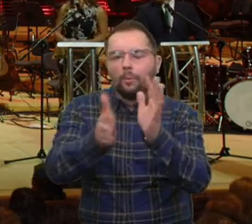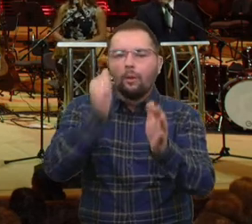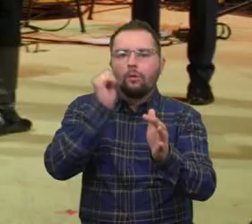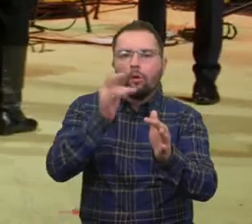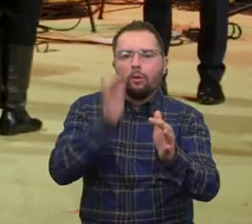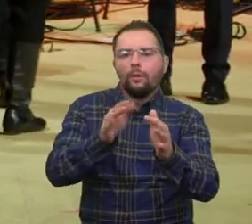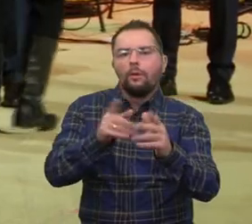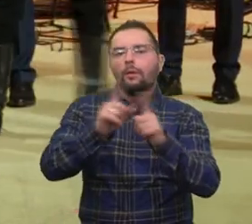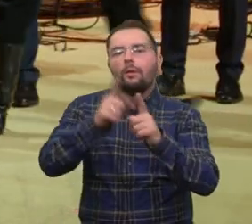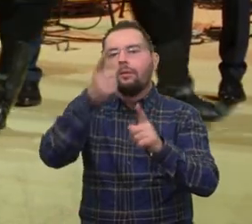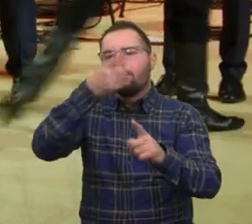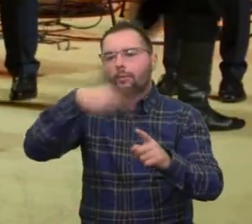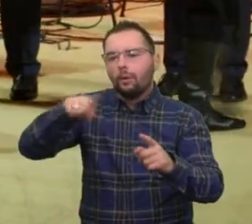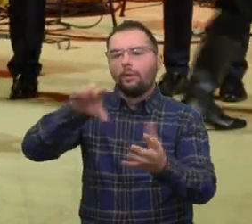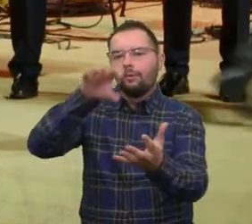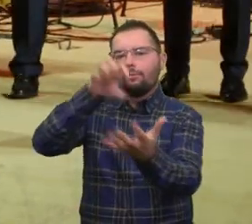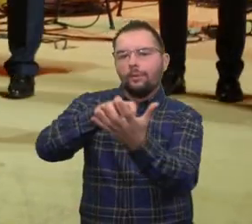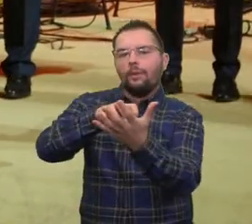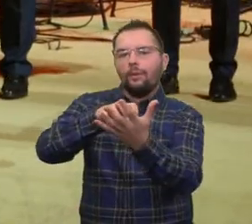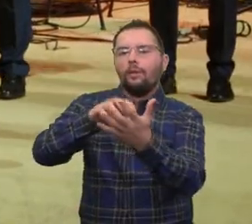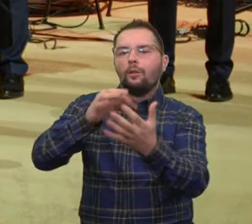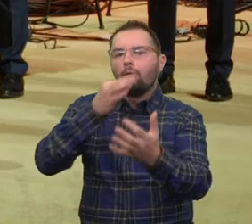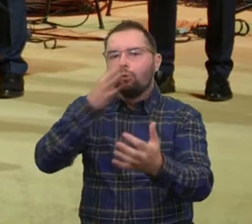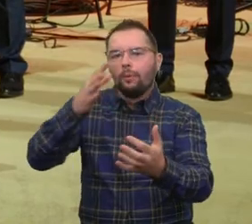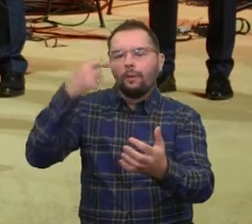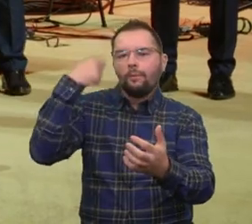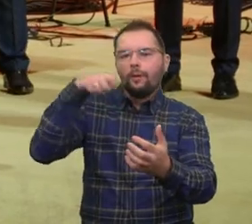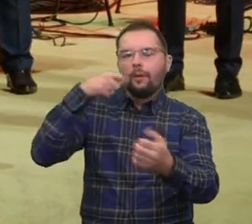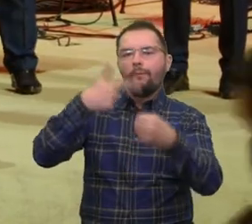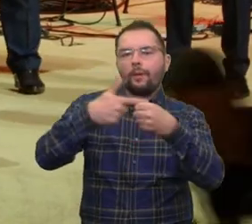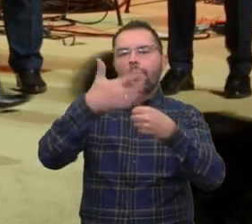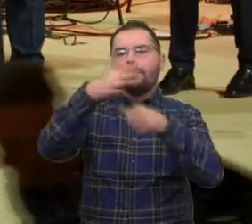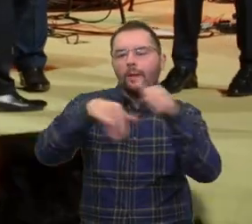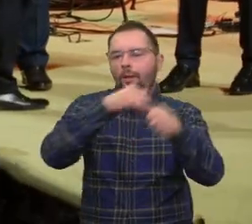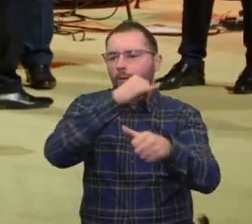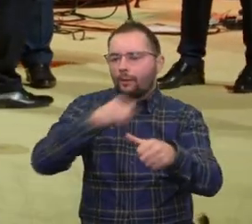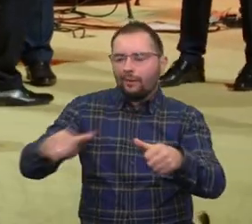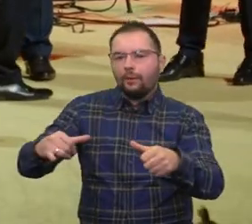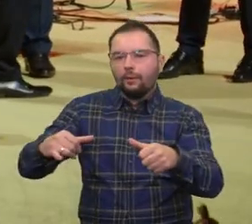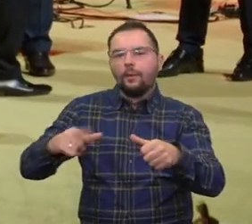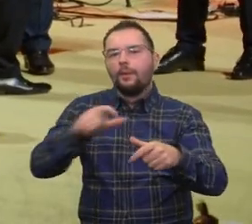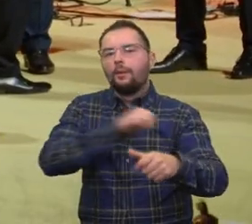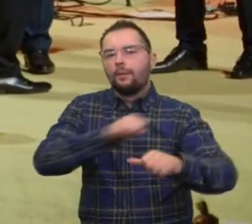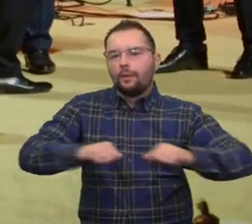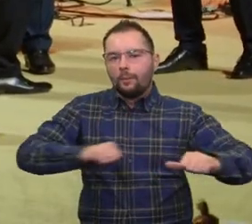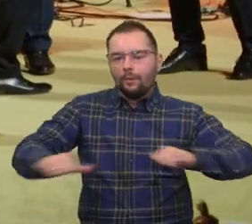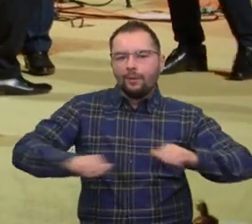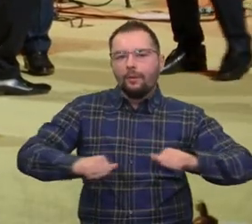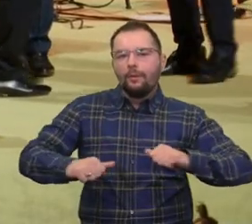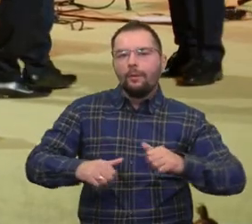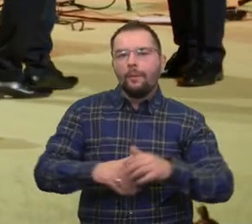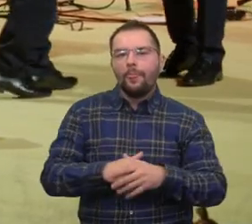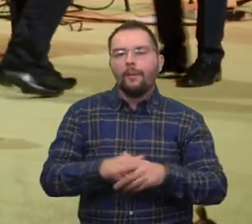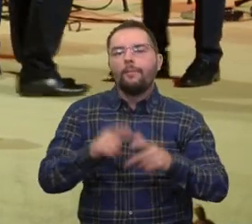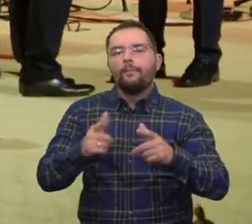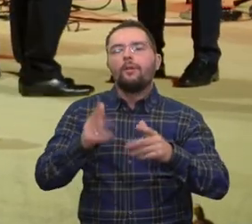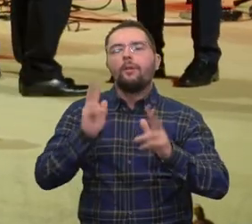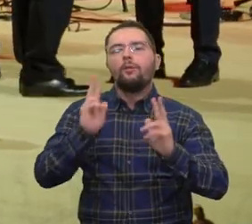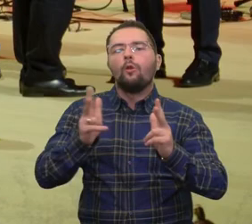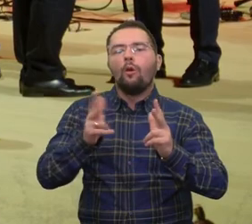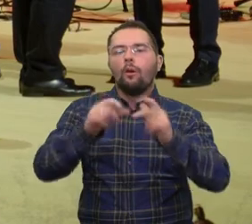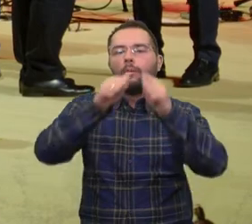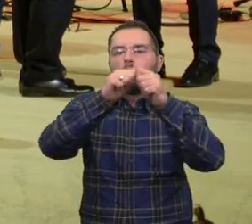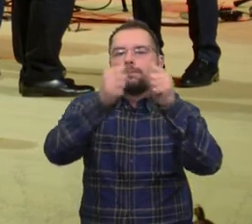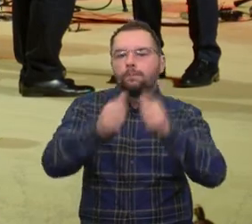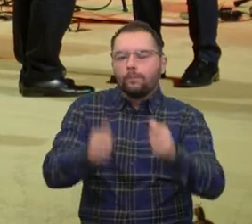grono wyróżnionych tytułem superprezydenta w 25-lecie śląskiego samorządu. Nagrody oczywiście,